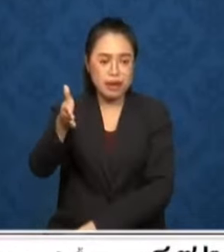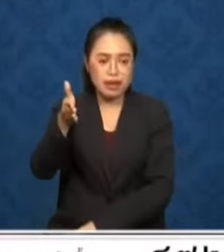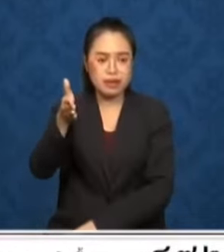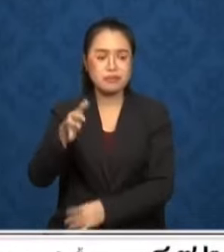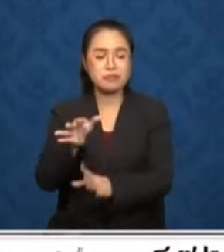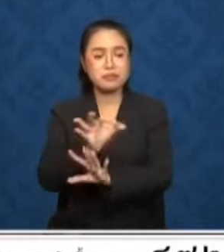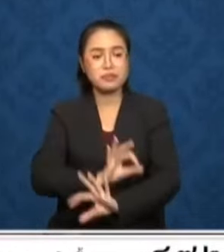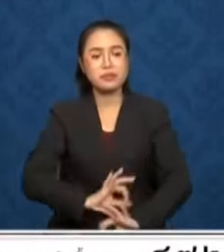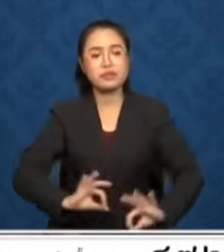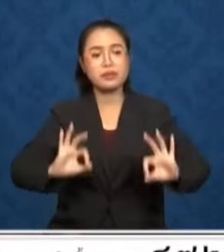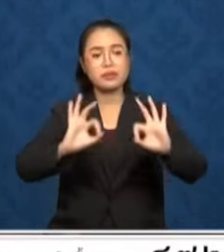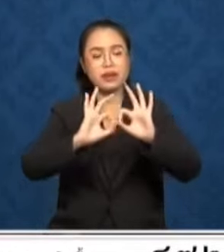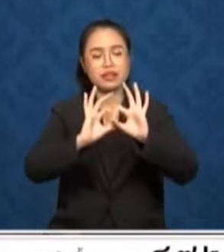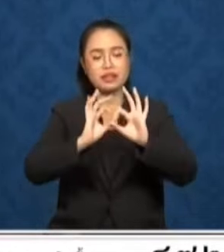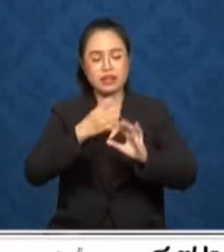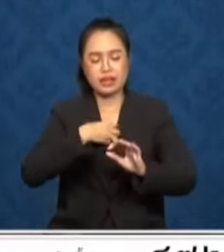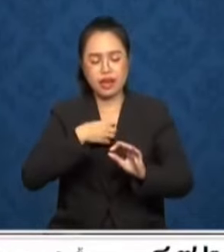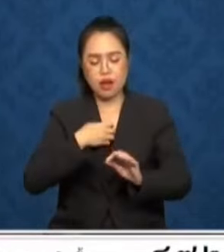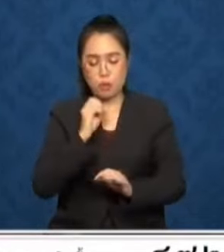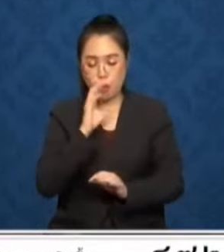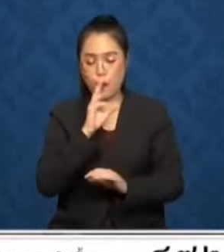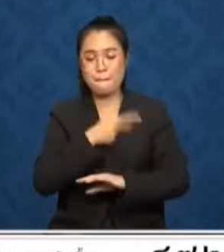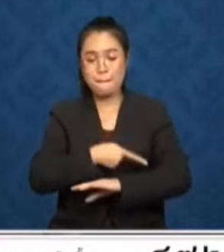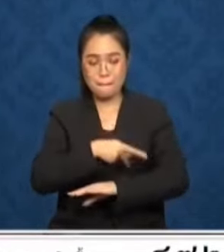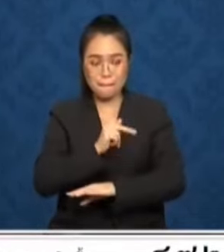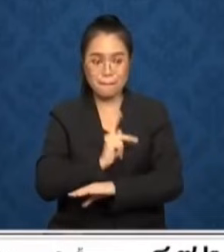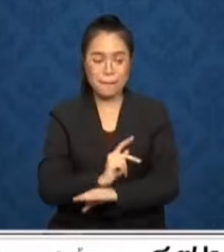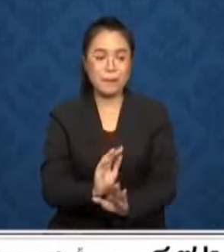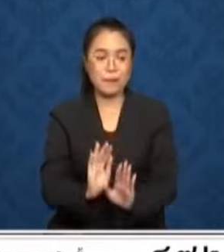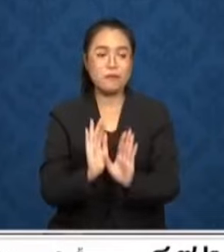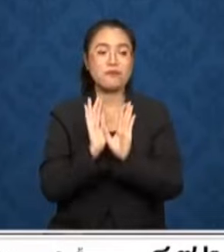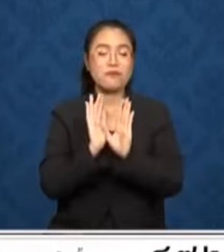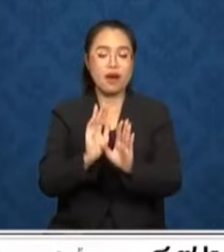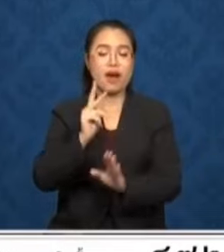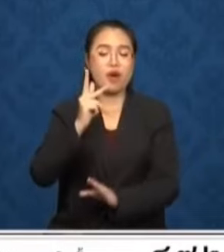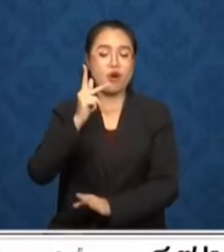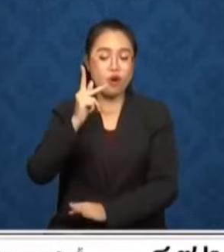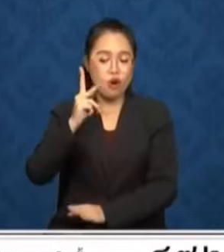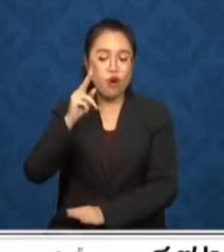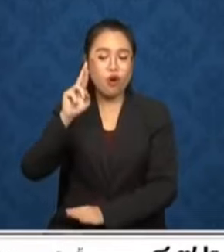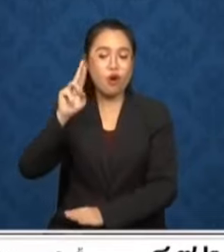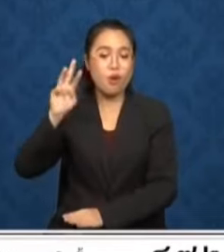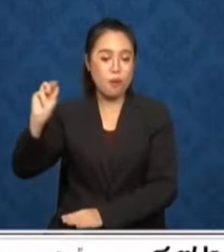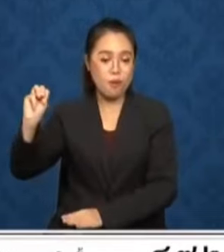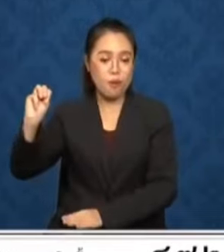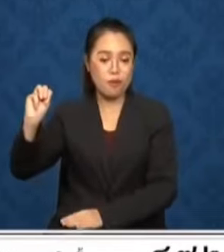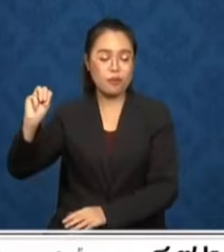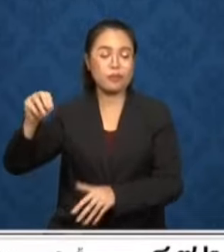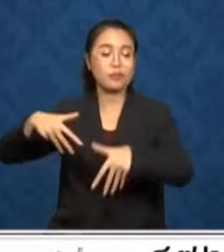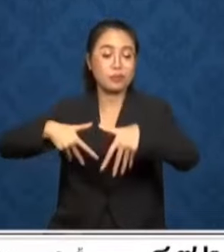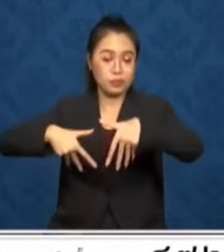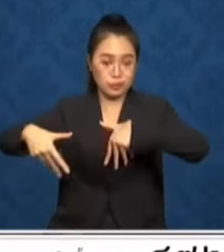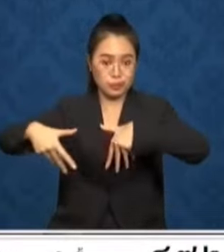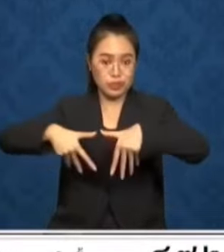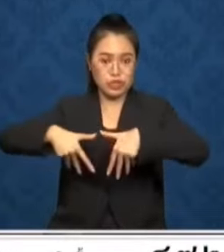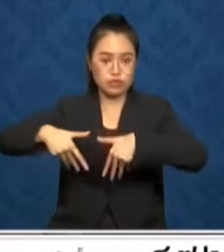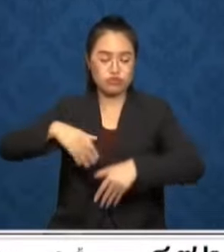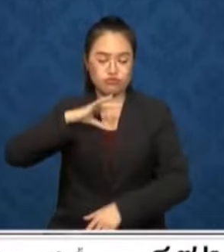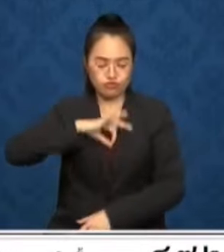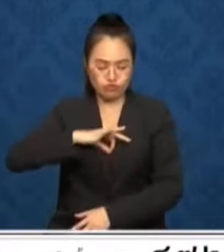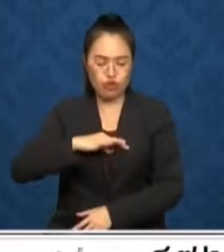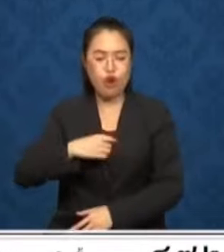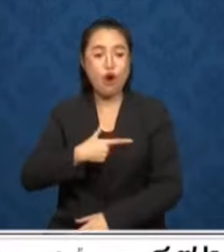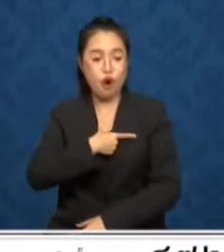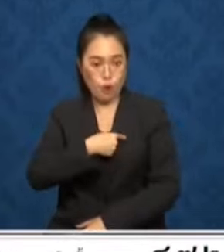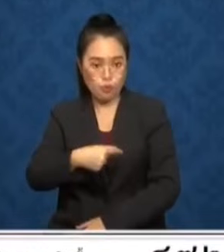ีส่งนึงนะคะที่ทฉันขอกับเรีทานประทานฝากไปยงคณะรัฐมนตรีค่ะคือพ่แ่พี่น้องยังคงชนชอบและยัคง